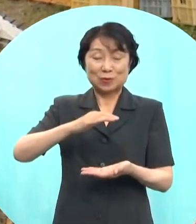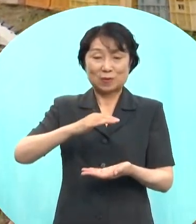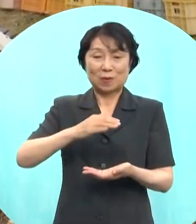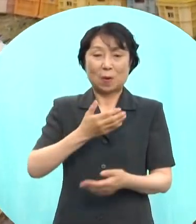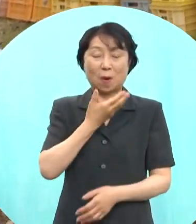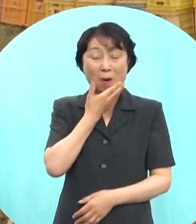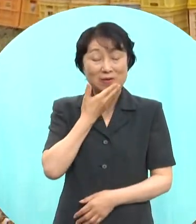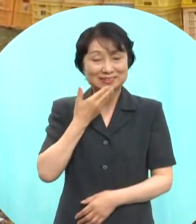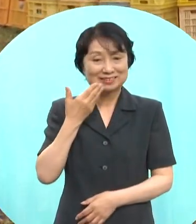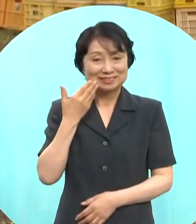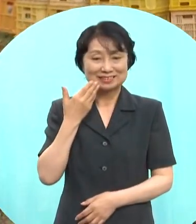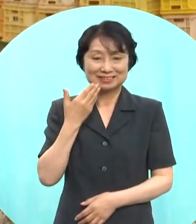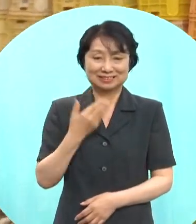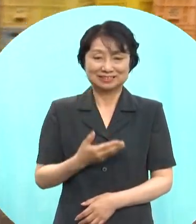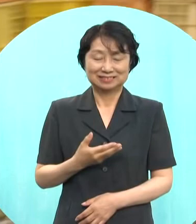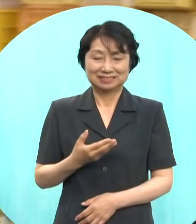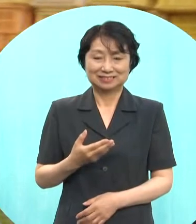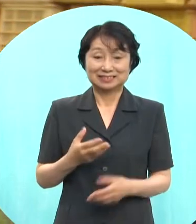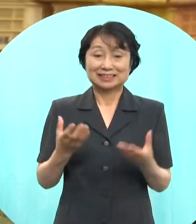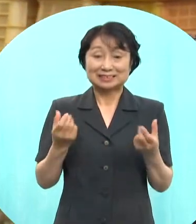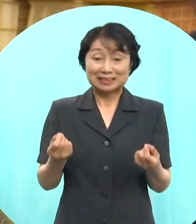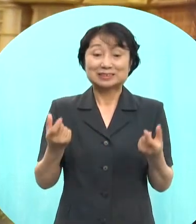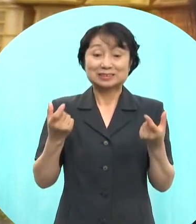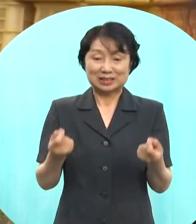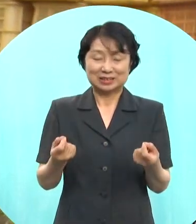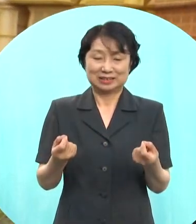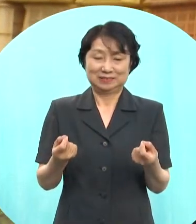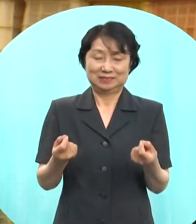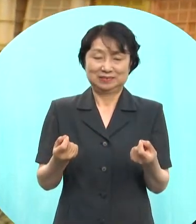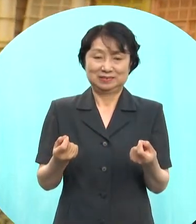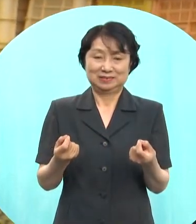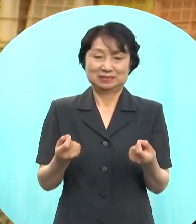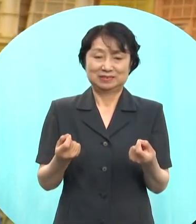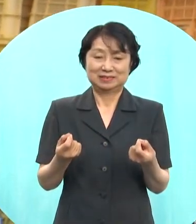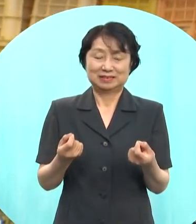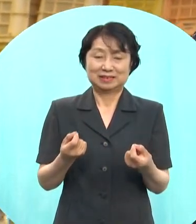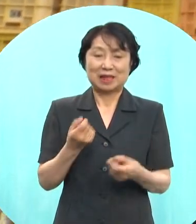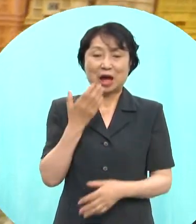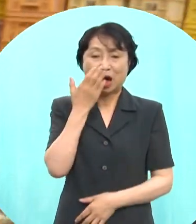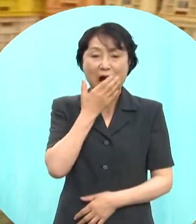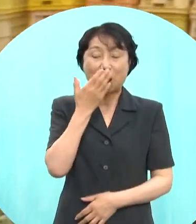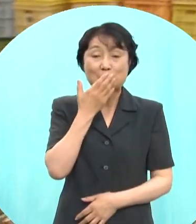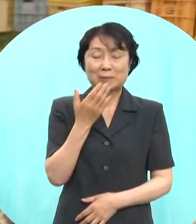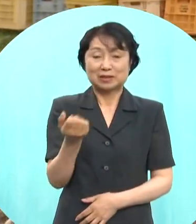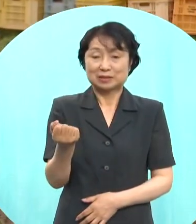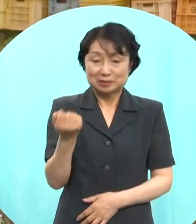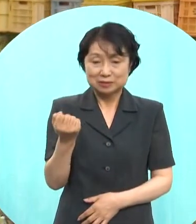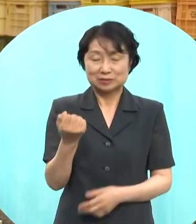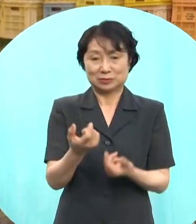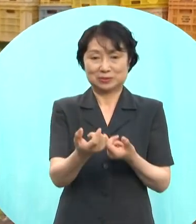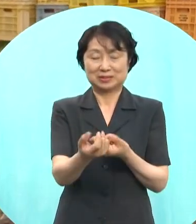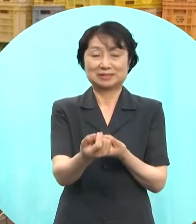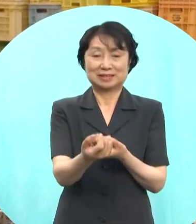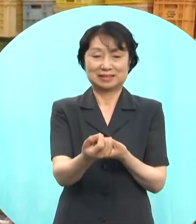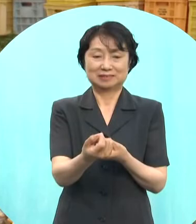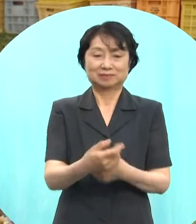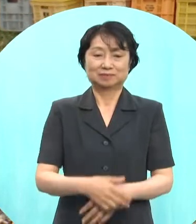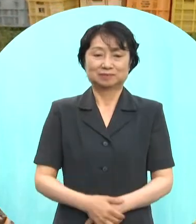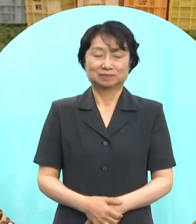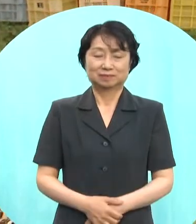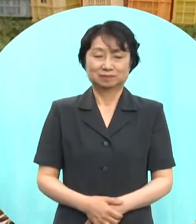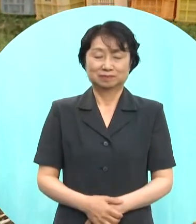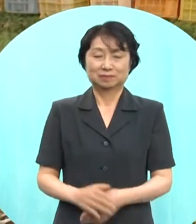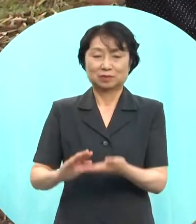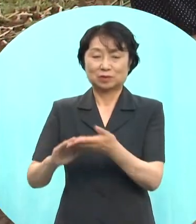この水分量美味しい。シャキシャキですし、やっぱり甘みが強いです